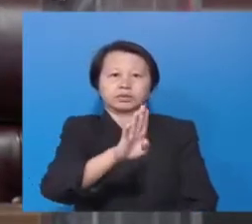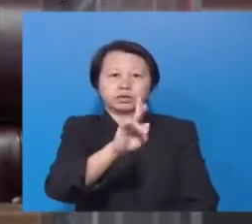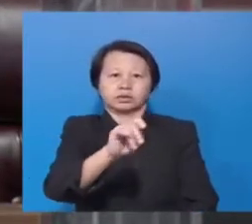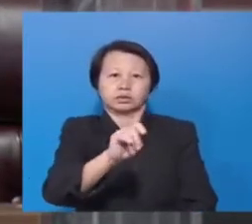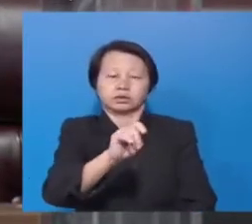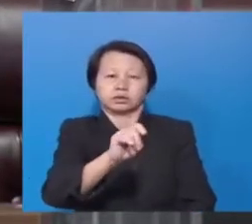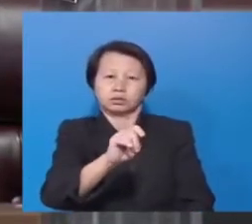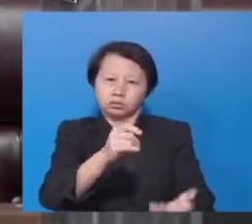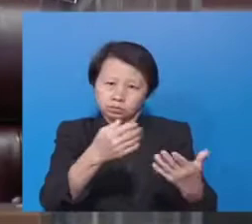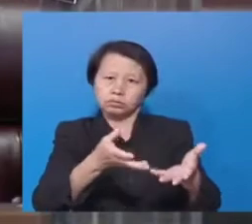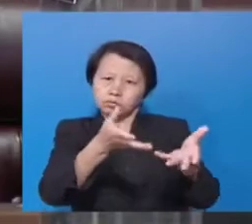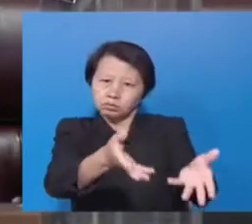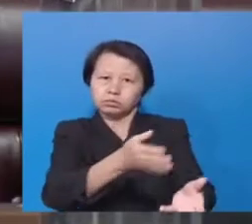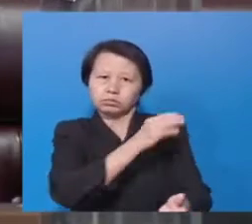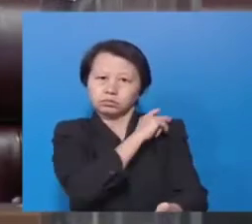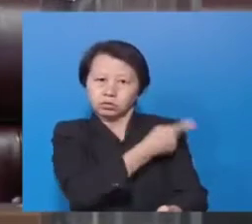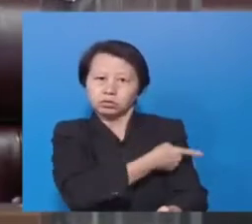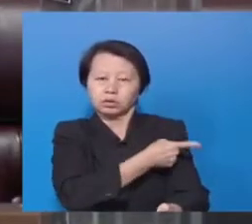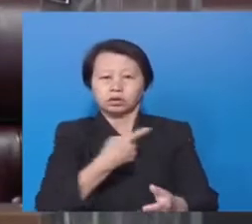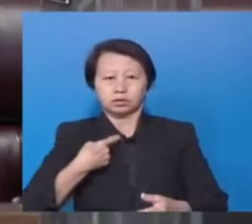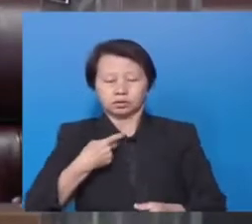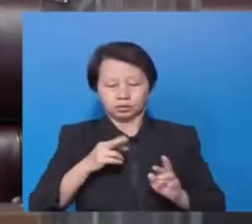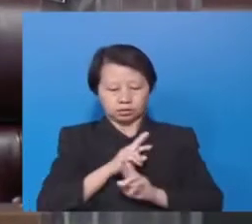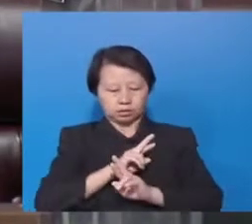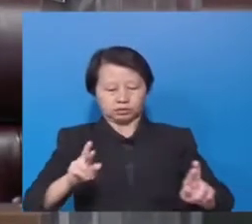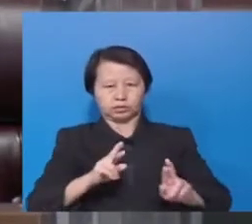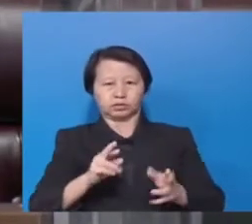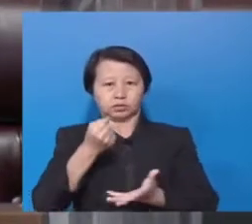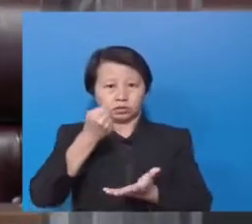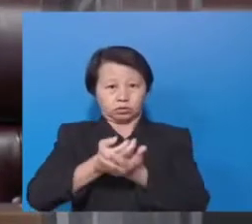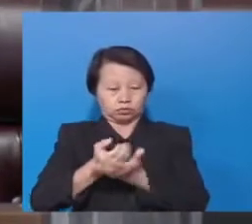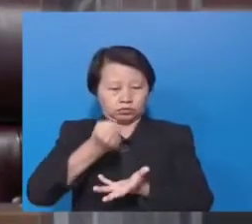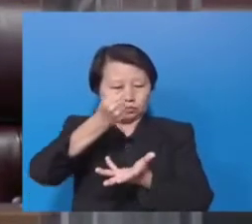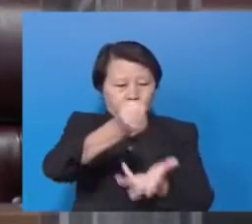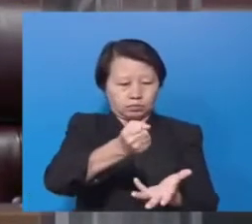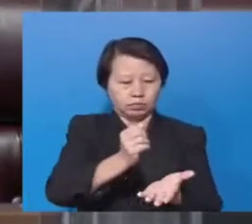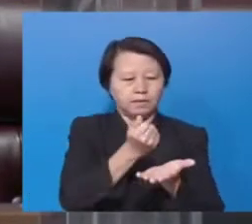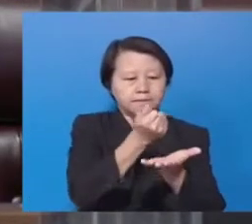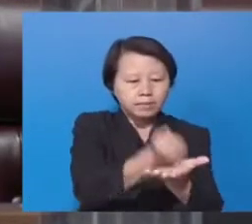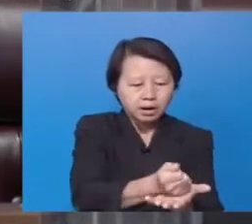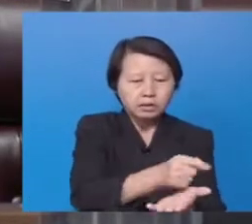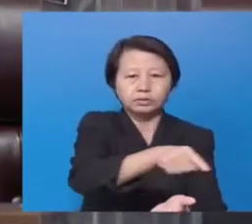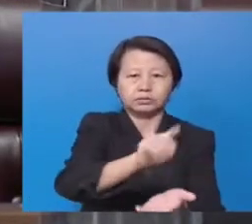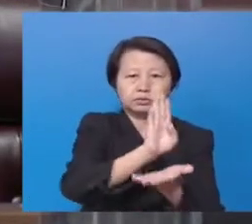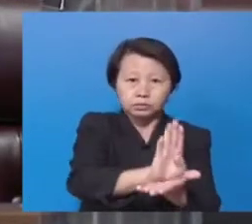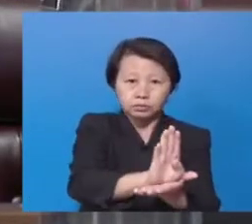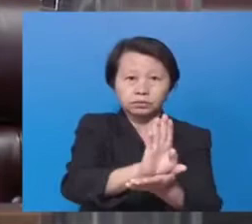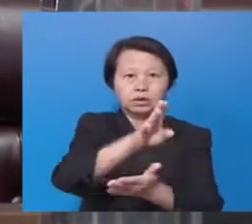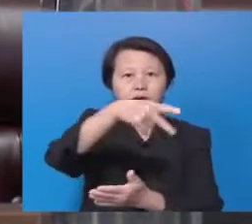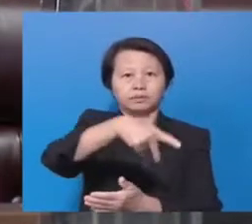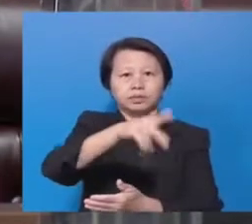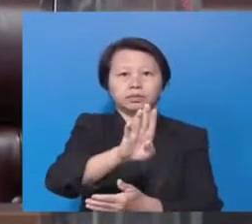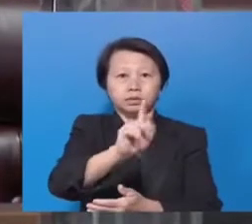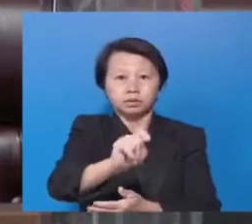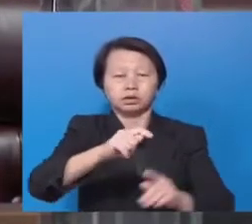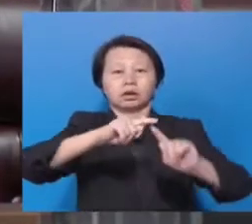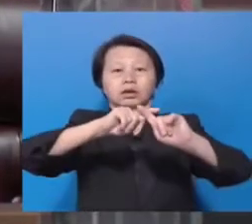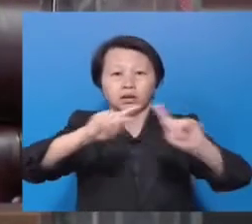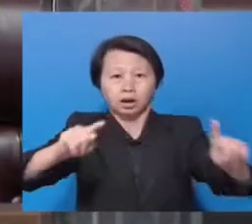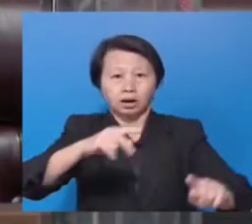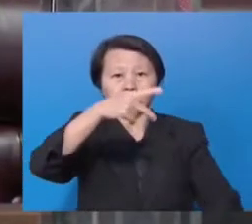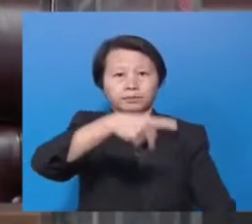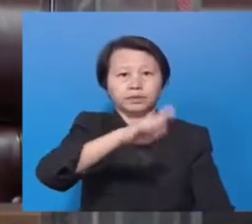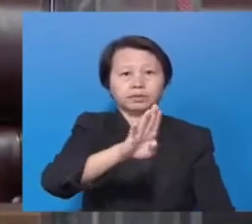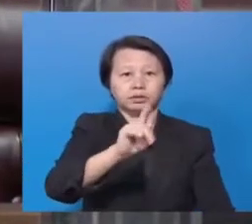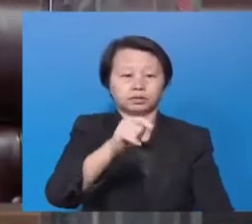bete-bete walaupun kita menjadikan sebagian peruntukkan bagi kita membantu Feby type-c ini tetapi api